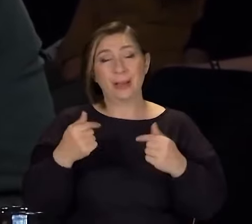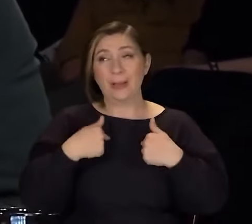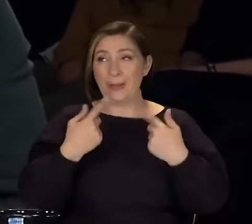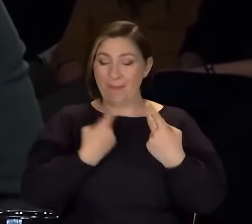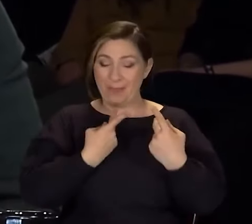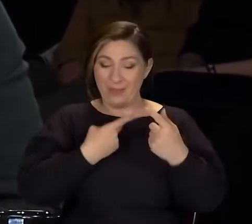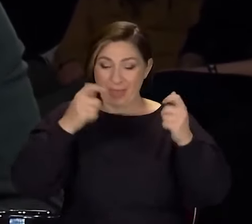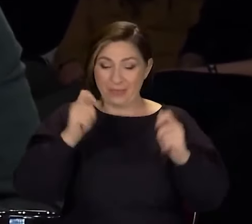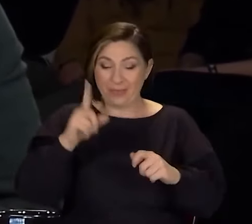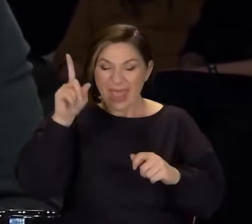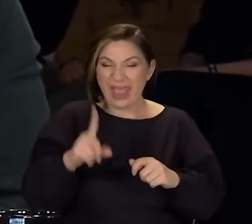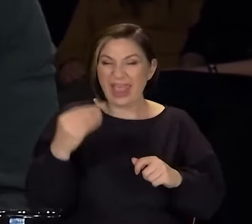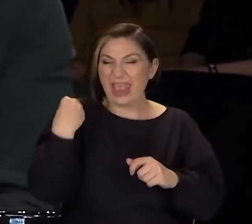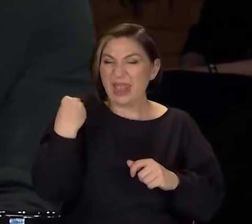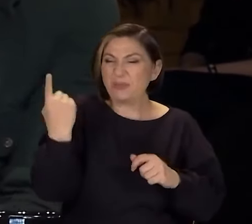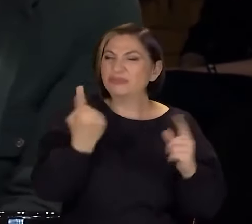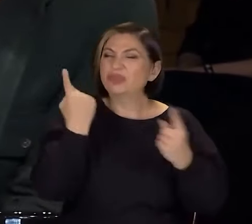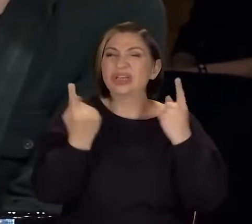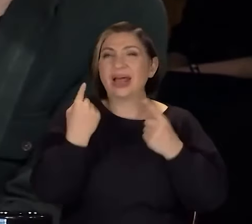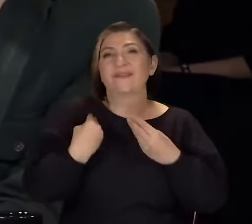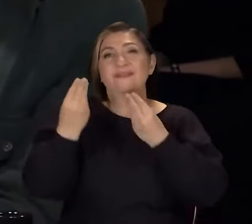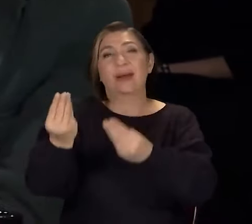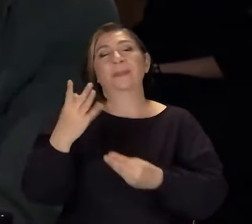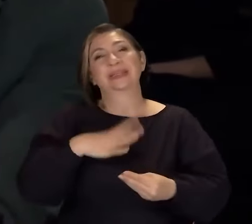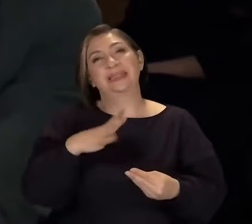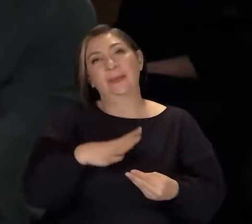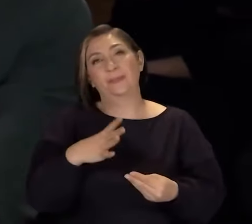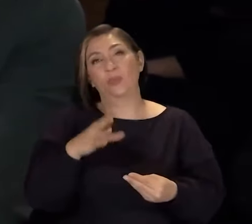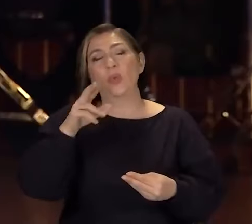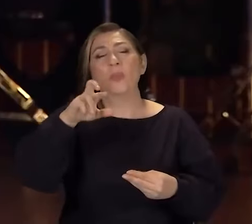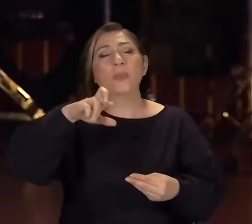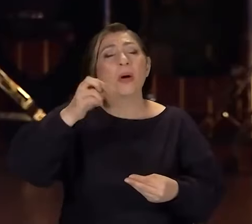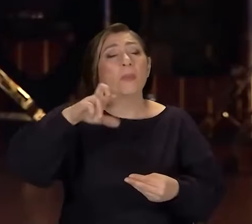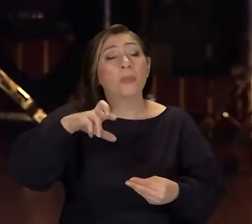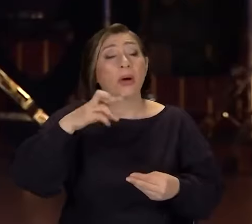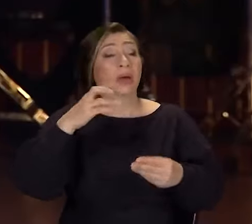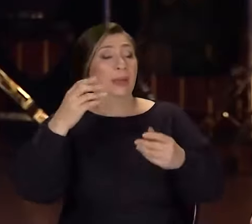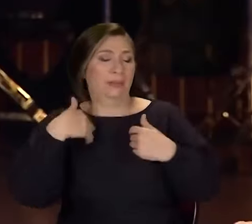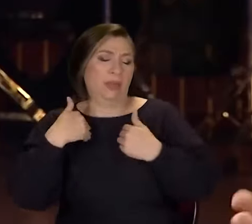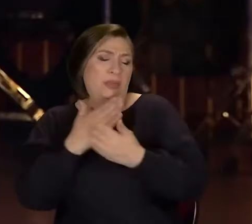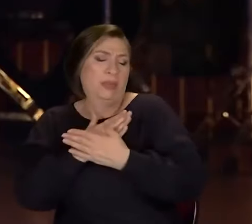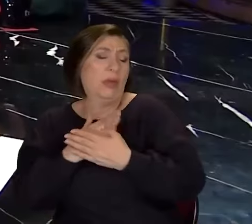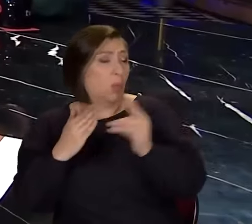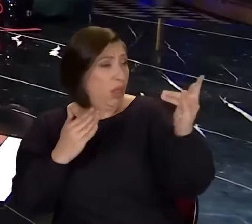benim yaptığım, ilk benim yaptığım yeni bir şeyler sunmak isterim. O pop işte rap yaptı diye